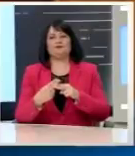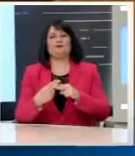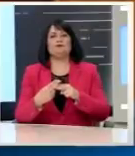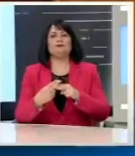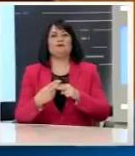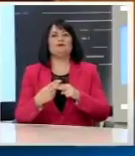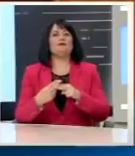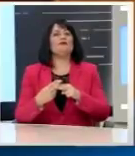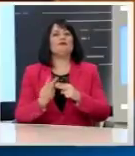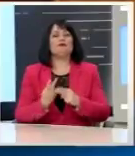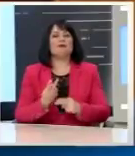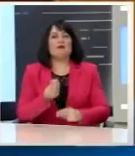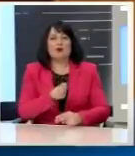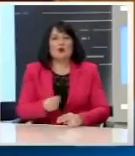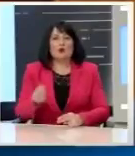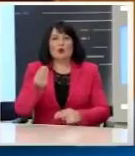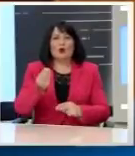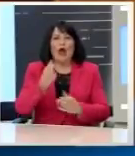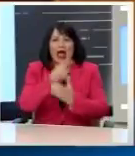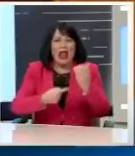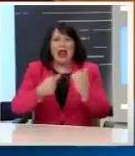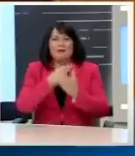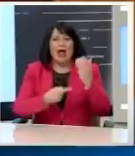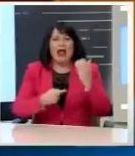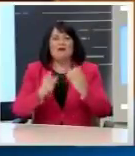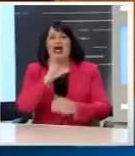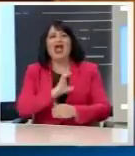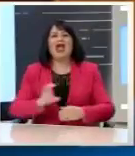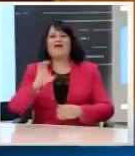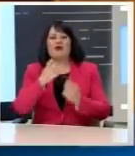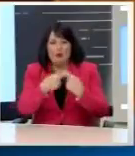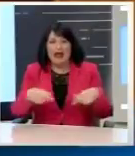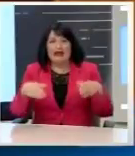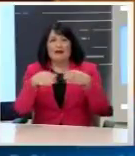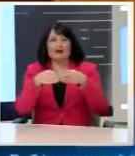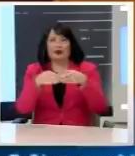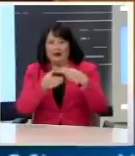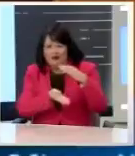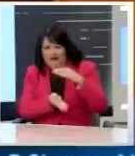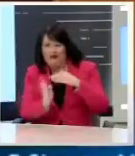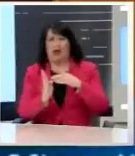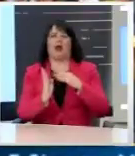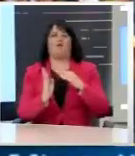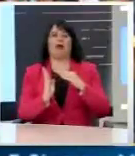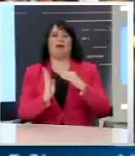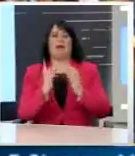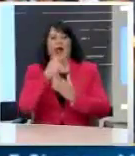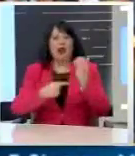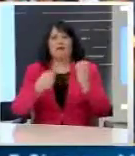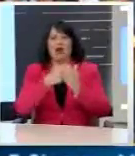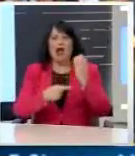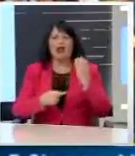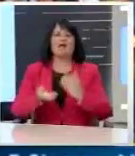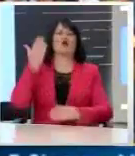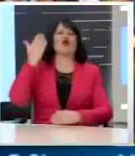διαδικασία υπερβολικού ελλείμματος της Ευρωπαϊκής Επιτροπής που είμαστε από